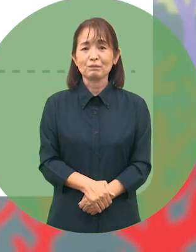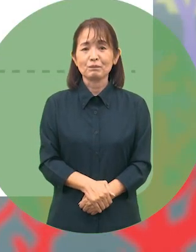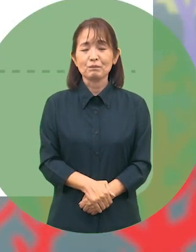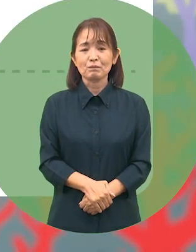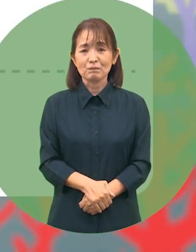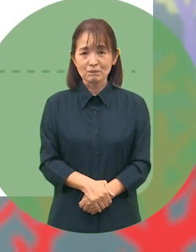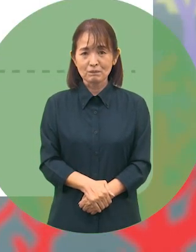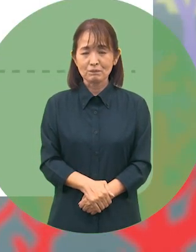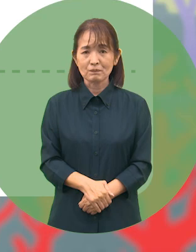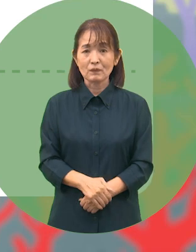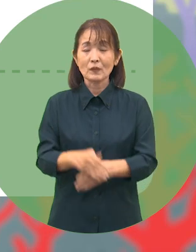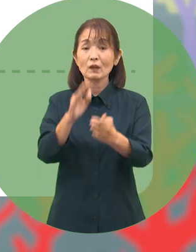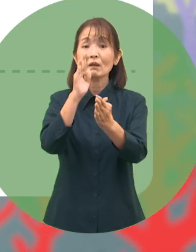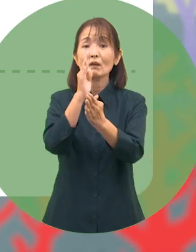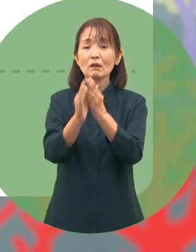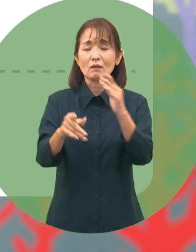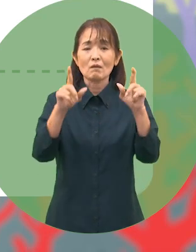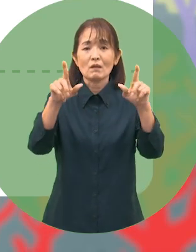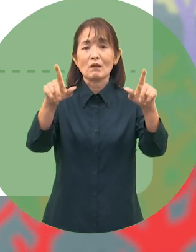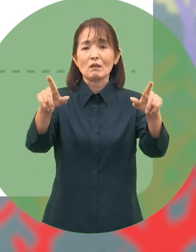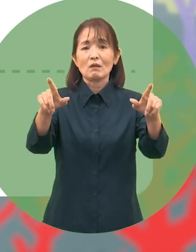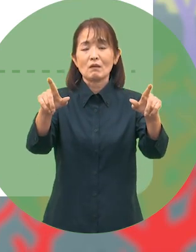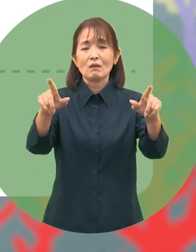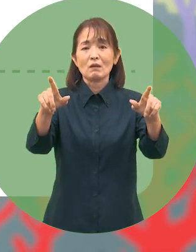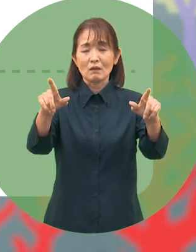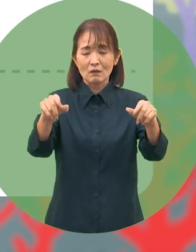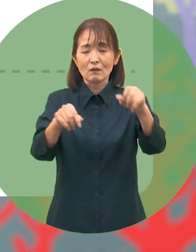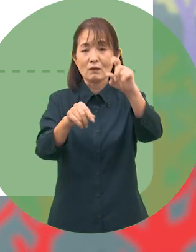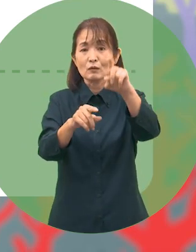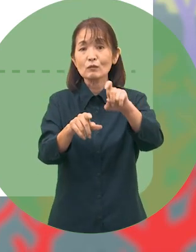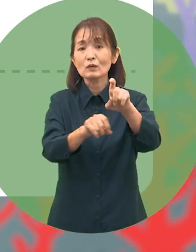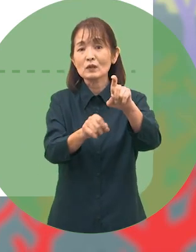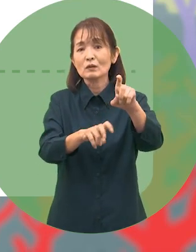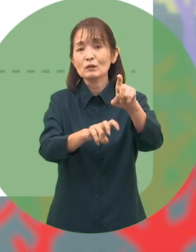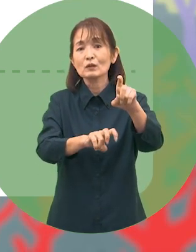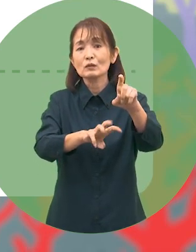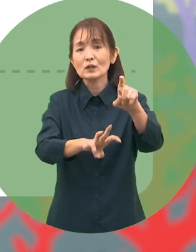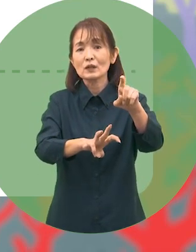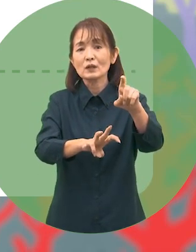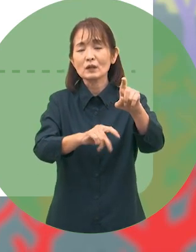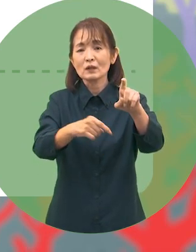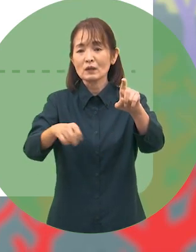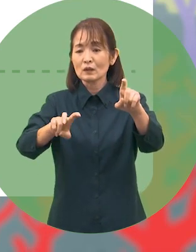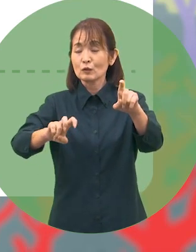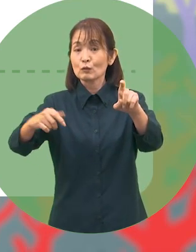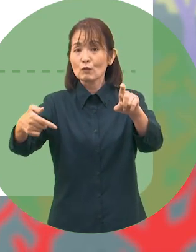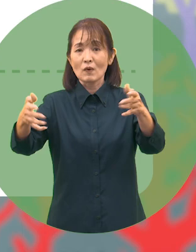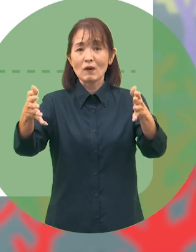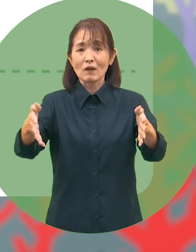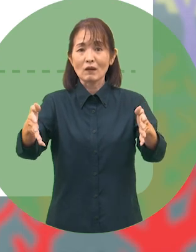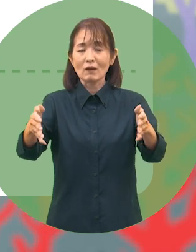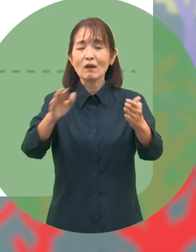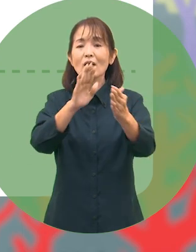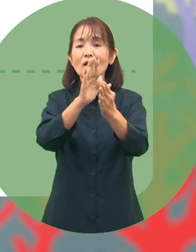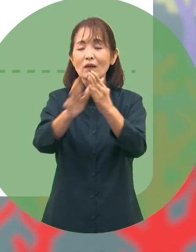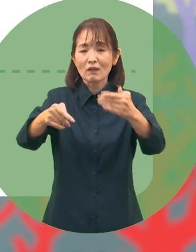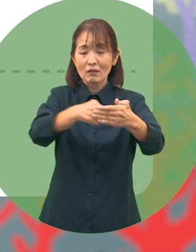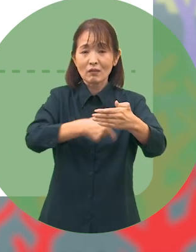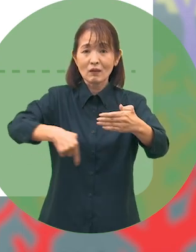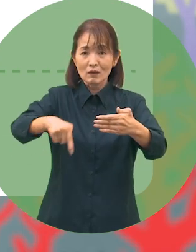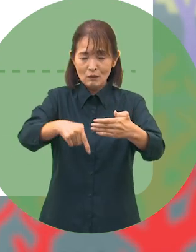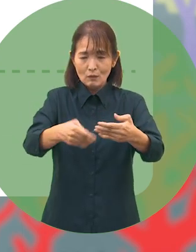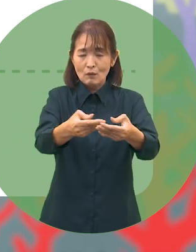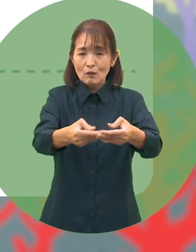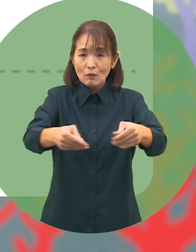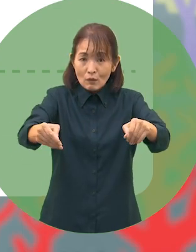続いて県からのお知らせです。11月23日から26日まで、県内の工芸従事者